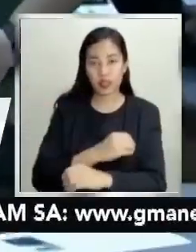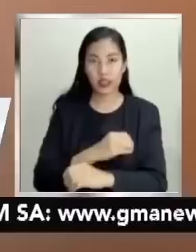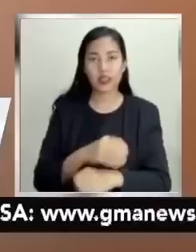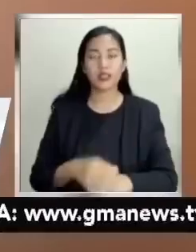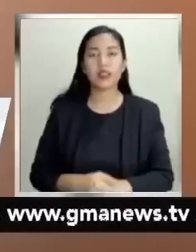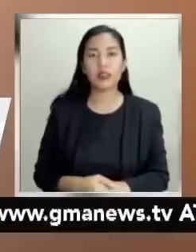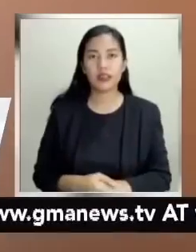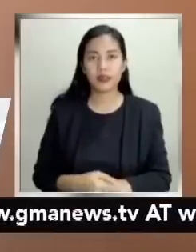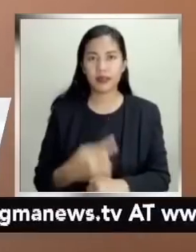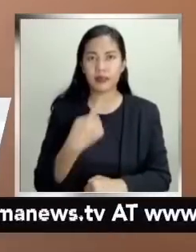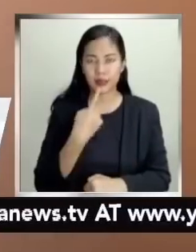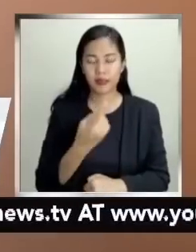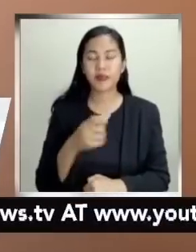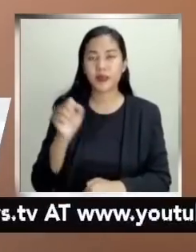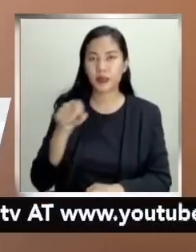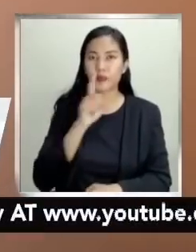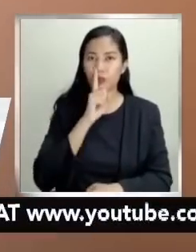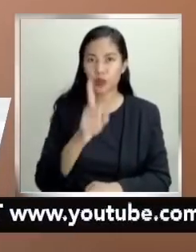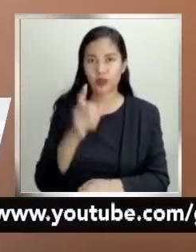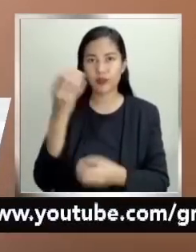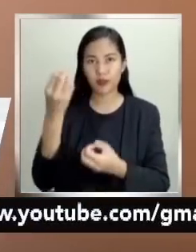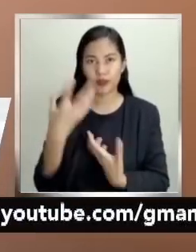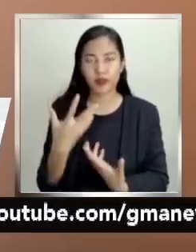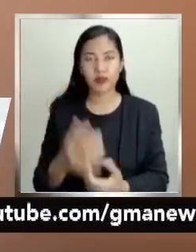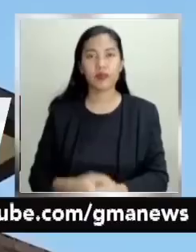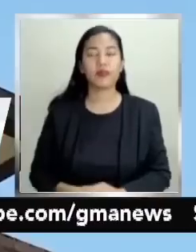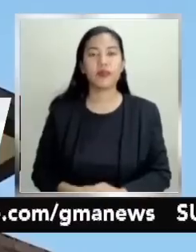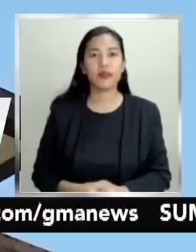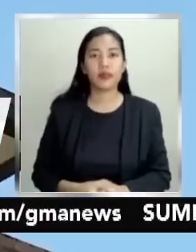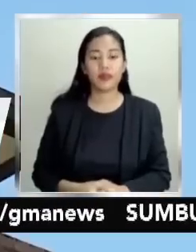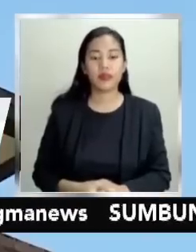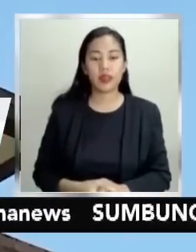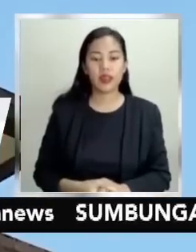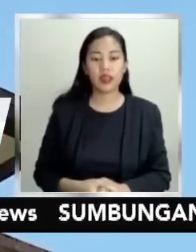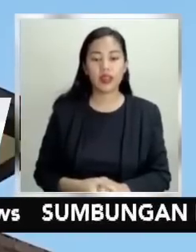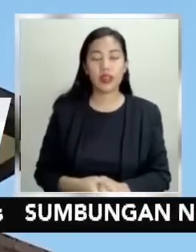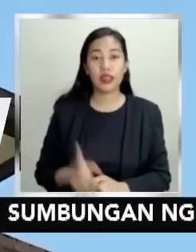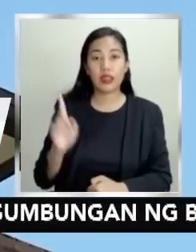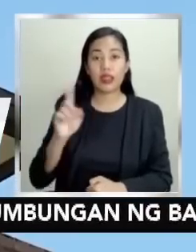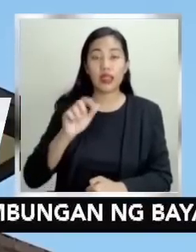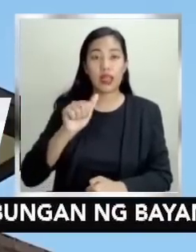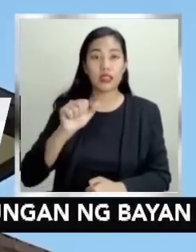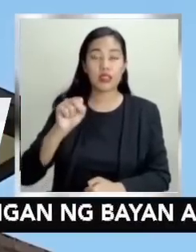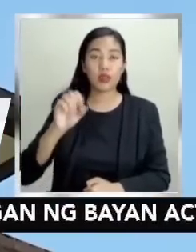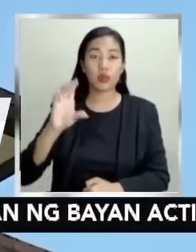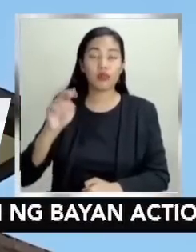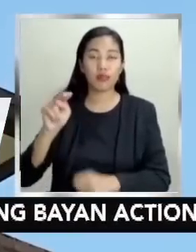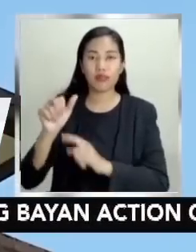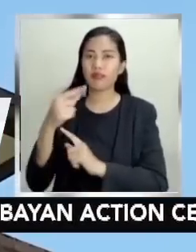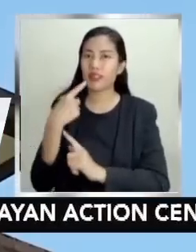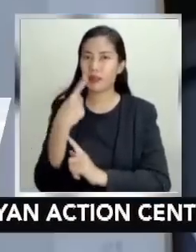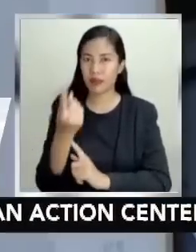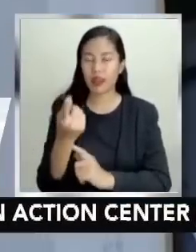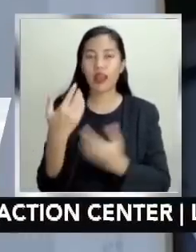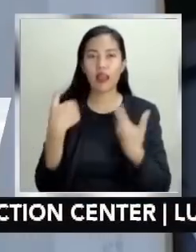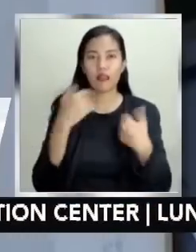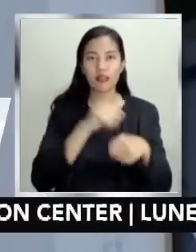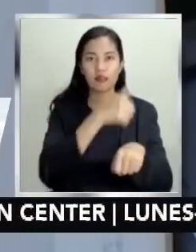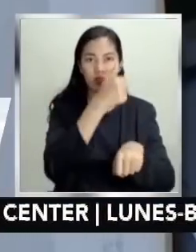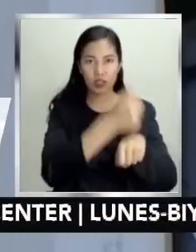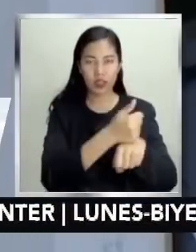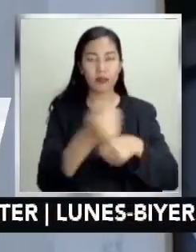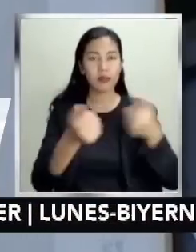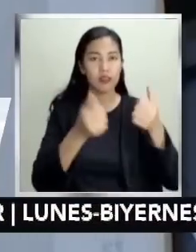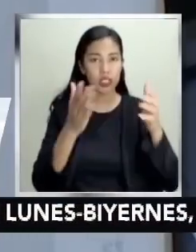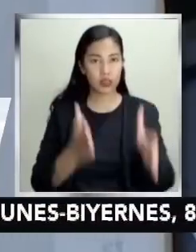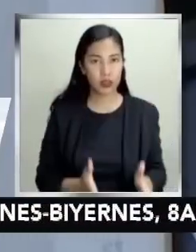yan. Sabi ni SRA Board Member Pablo Luis Ascona, may mga nakatalaga namang deputy administrator ang ahensya, pero may mga